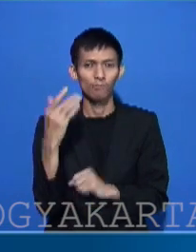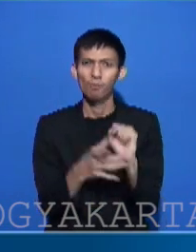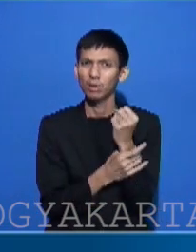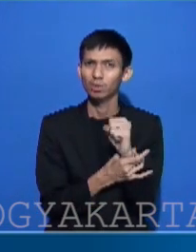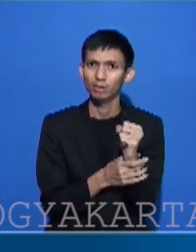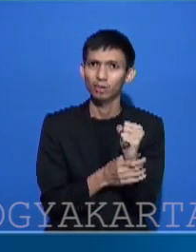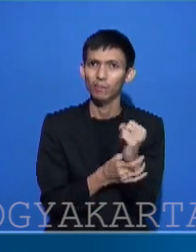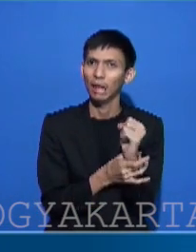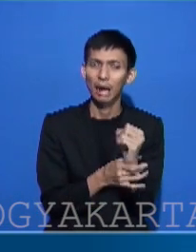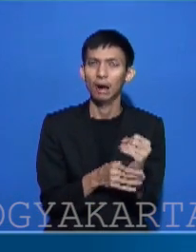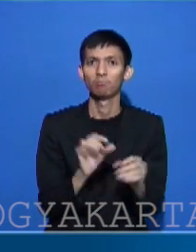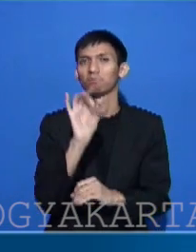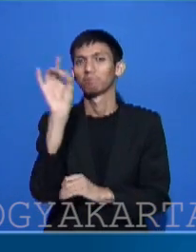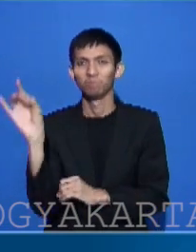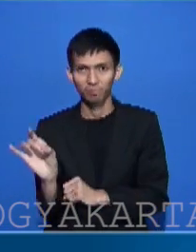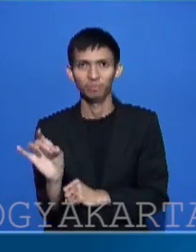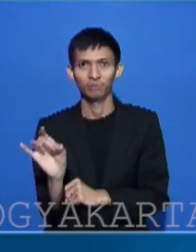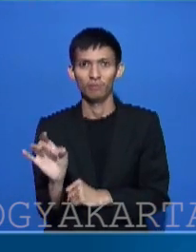Wonogiri.